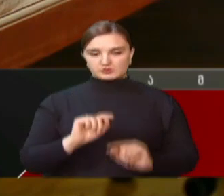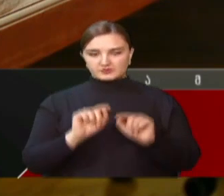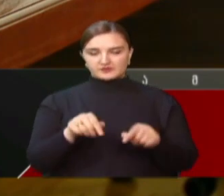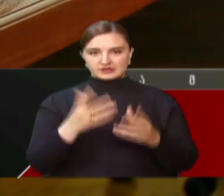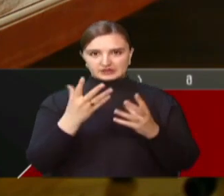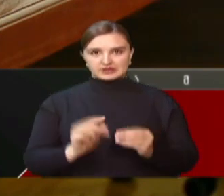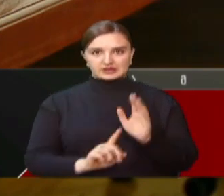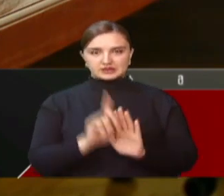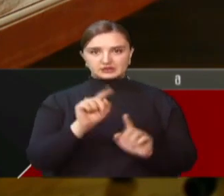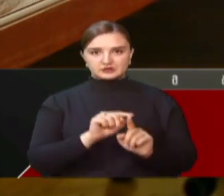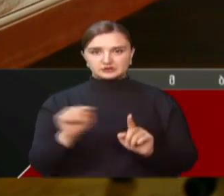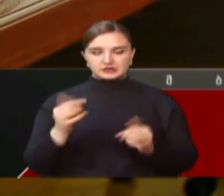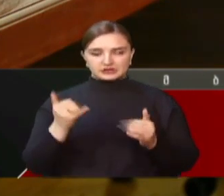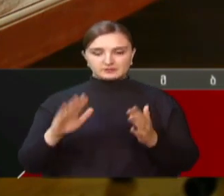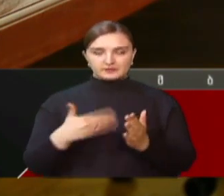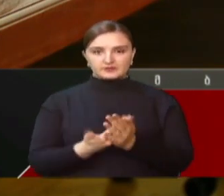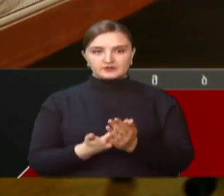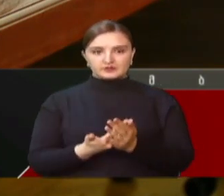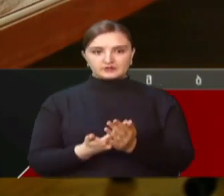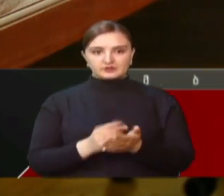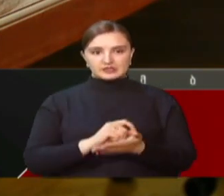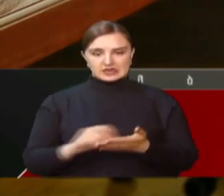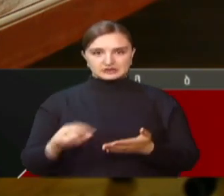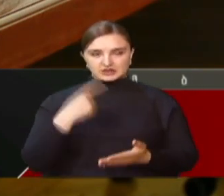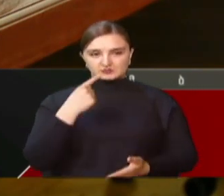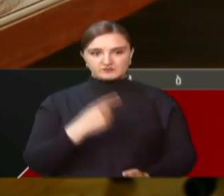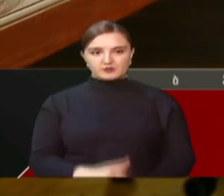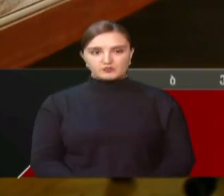დღიდან დღემდე, ხალხს უსმენ დღემდე,